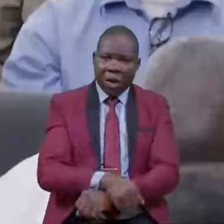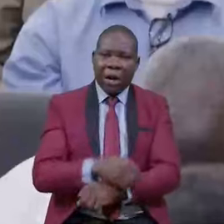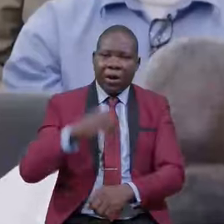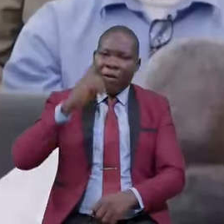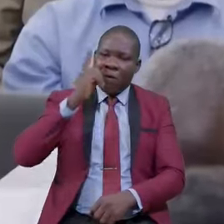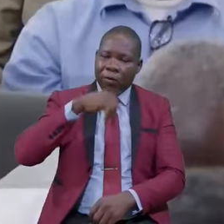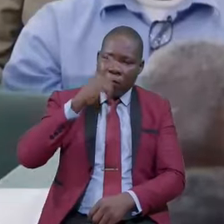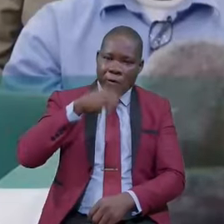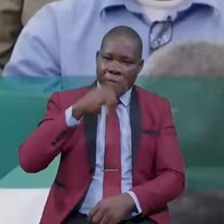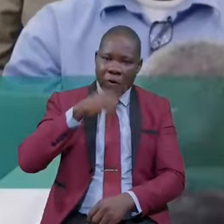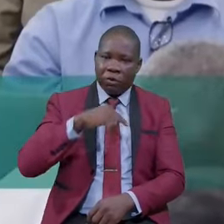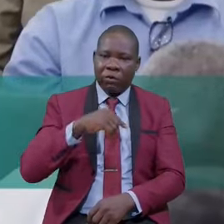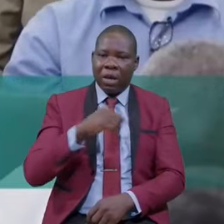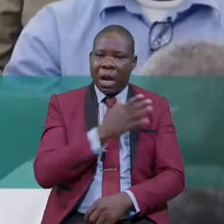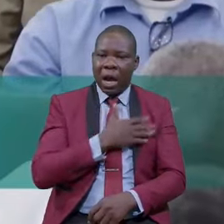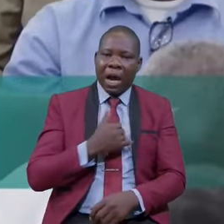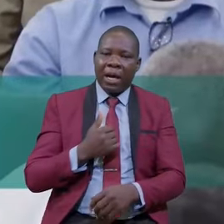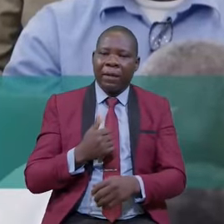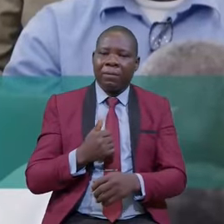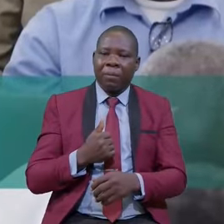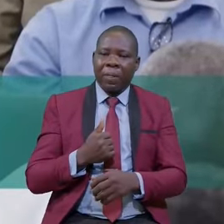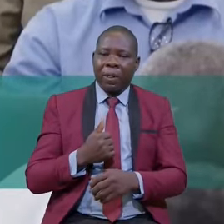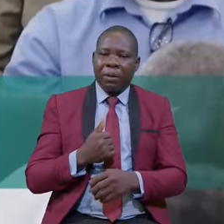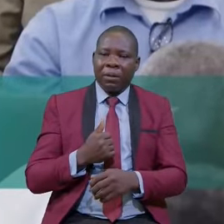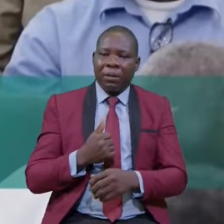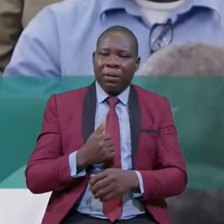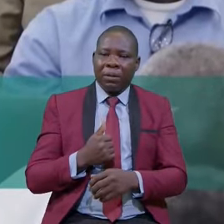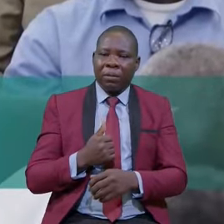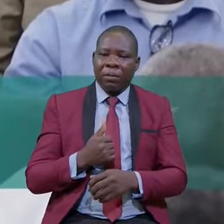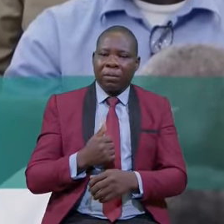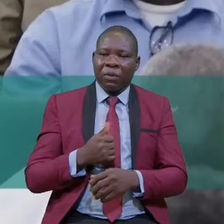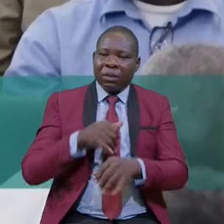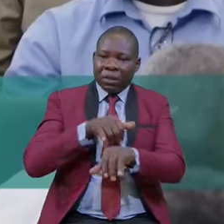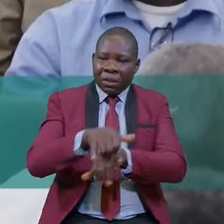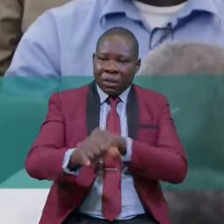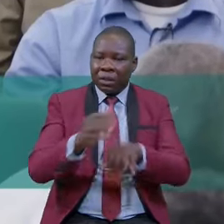la vaincre la falsification préconçue.